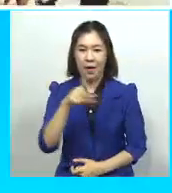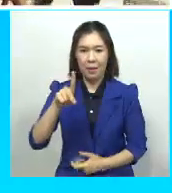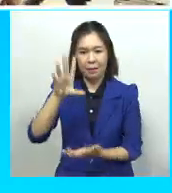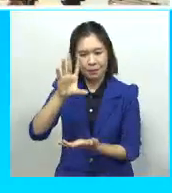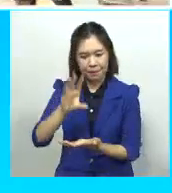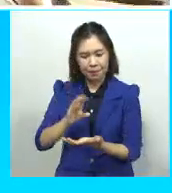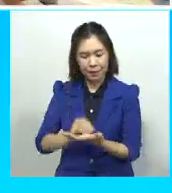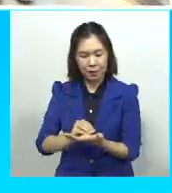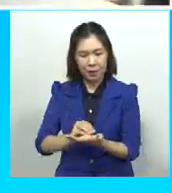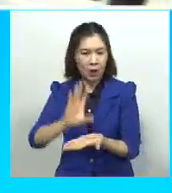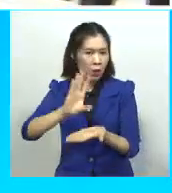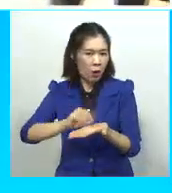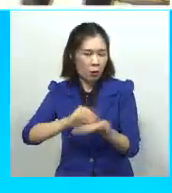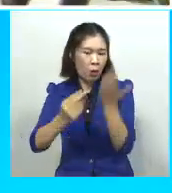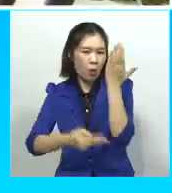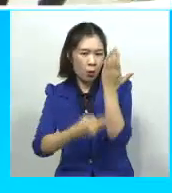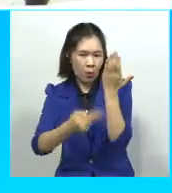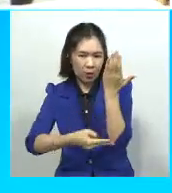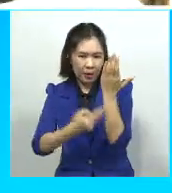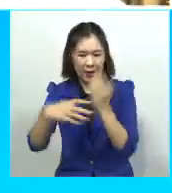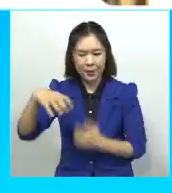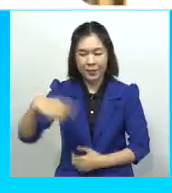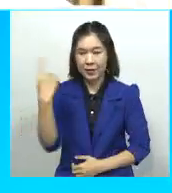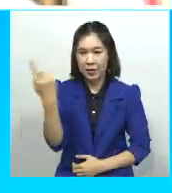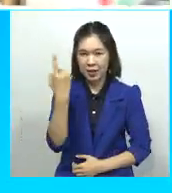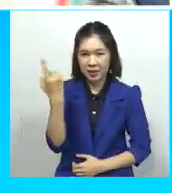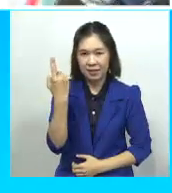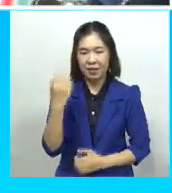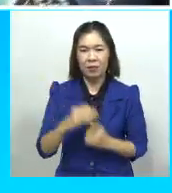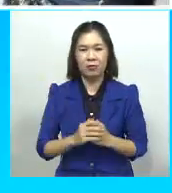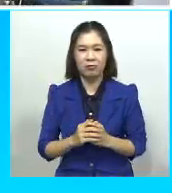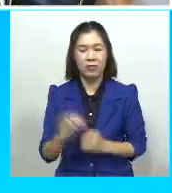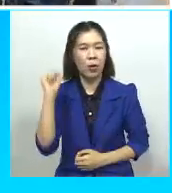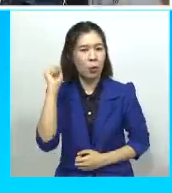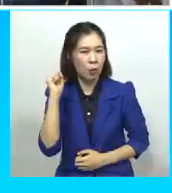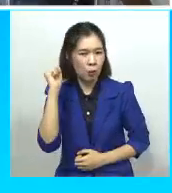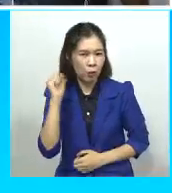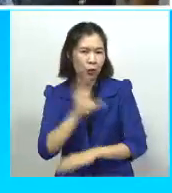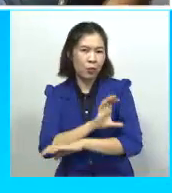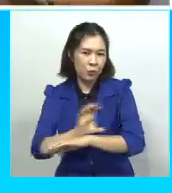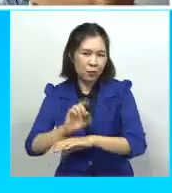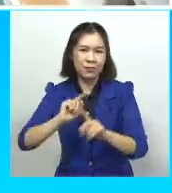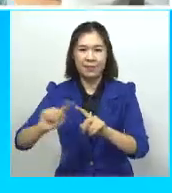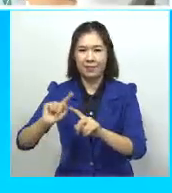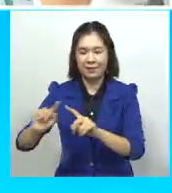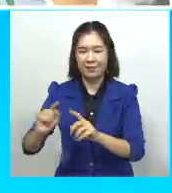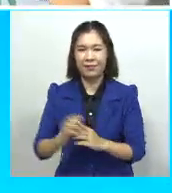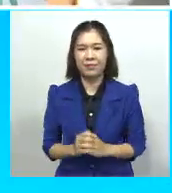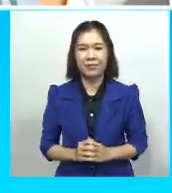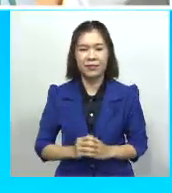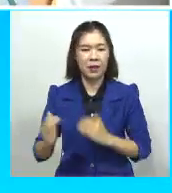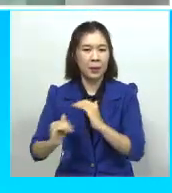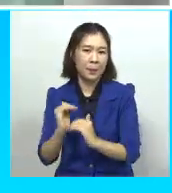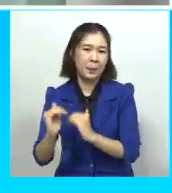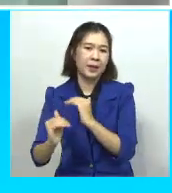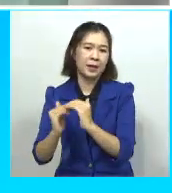สามารถเข้าถึงข้อมูลโรงแรมสถานที่ท่องเที่ยวรวมไปถึงรถสาธารณะนอกจากนี้ก็จะมีการพัฒ